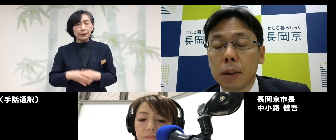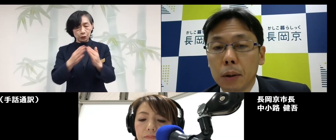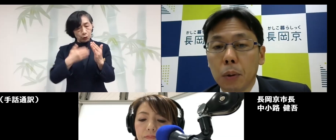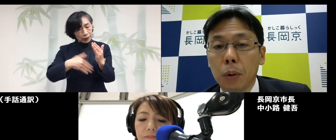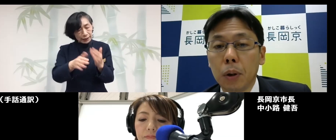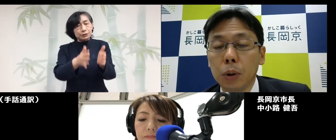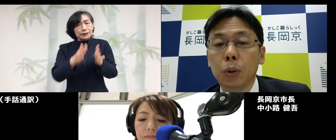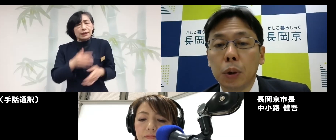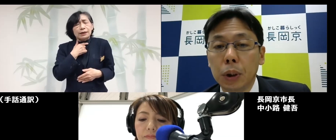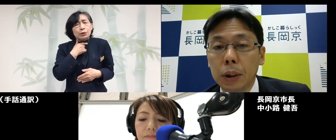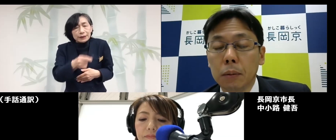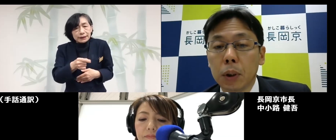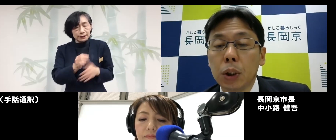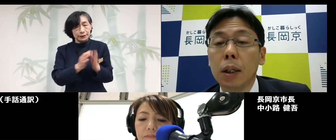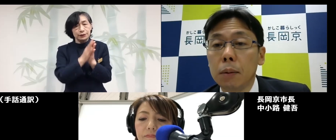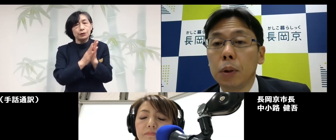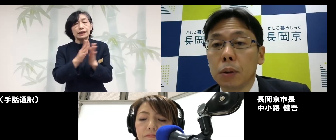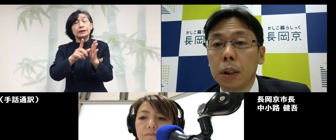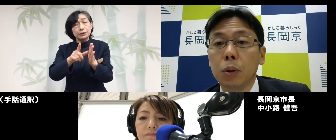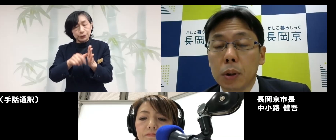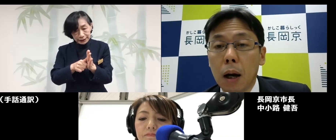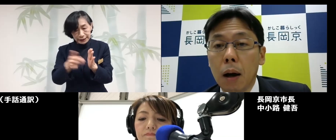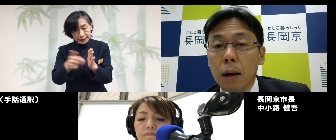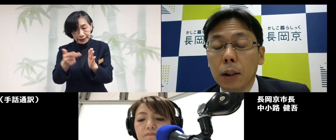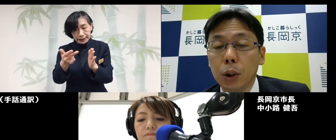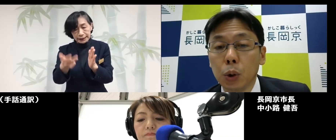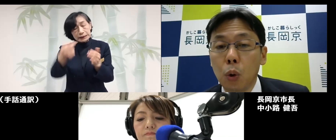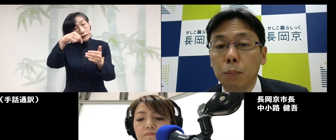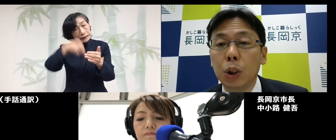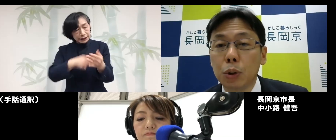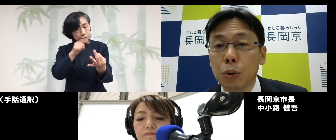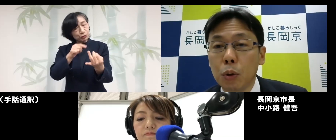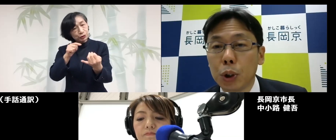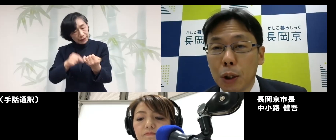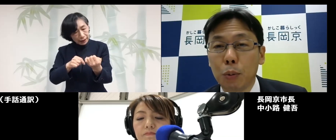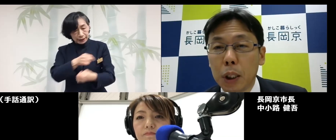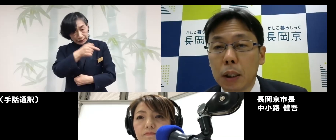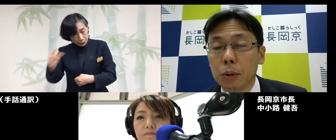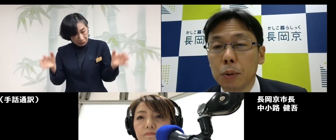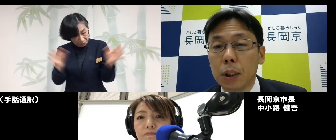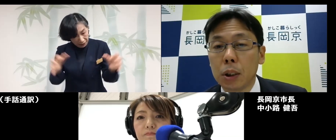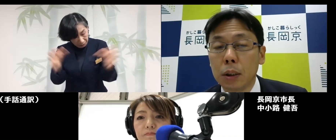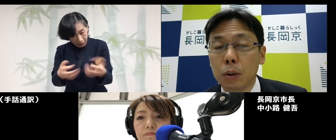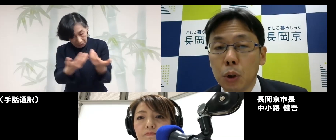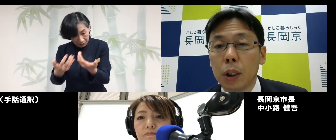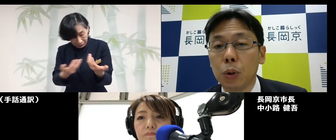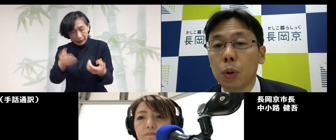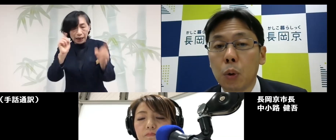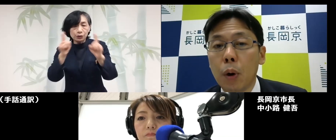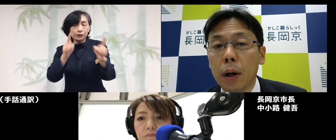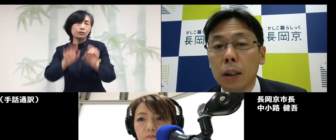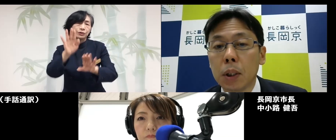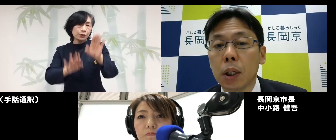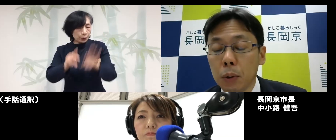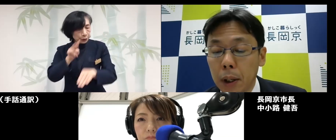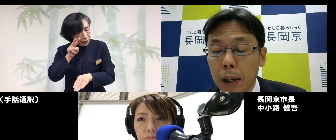控えてくださいというときに、市内でもですね、いくつか非常にこう密集をして子どもたちが遊んでいるような状況の